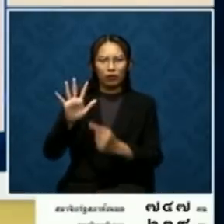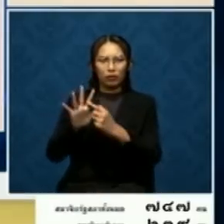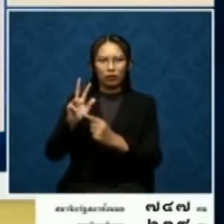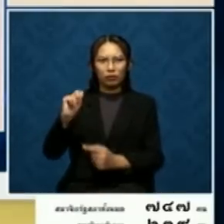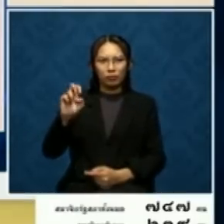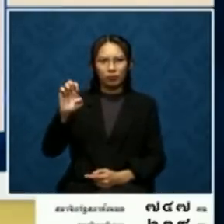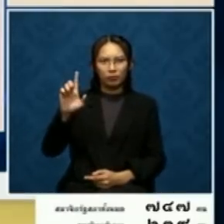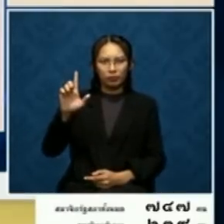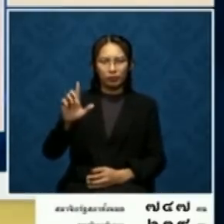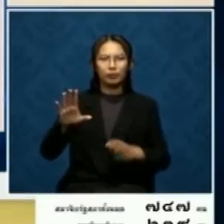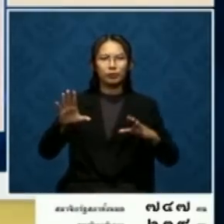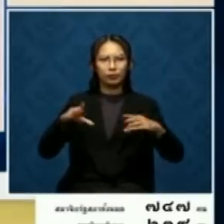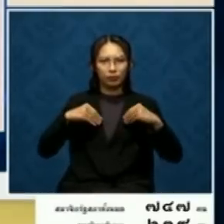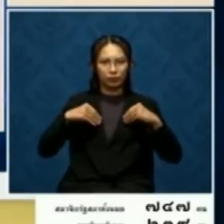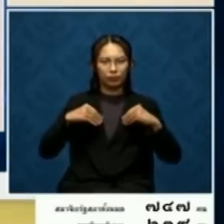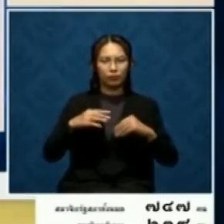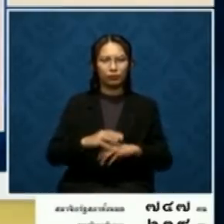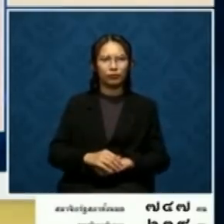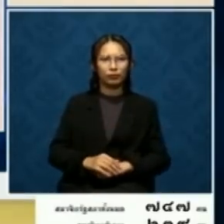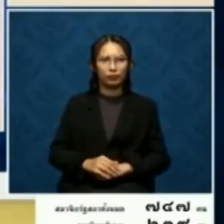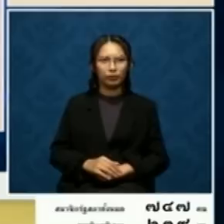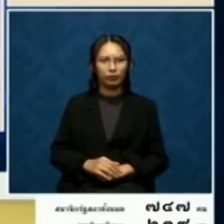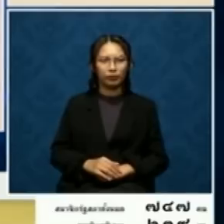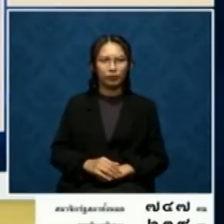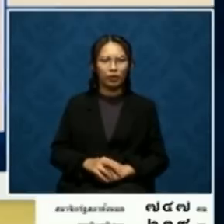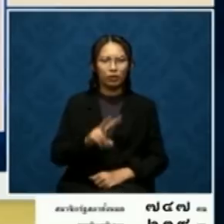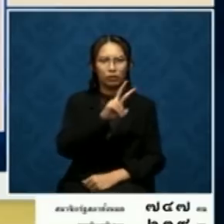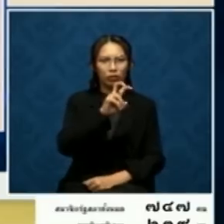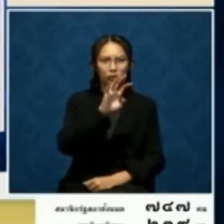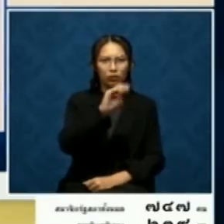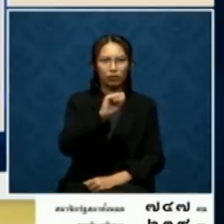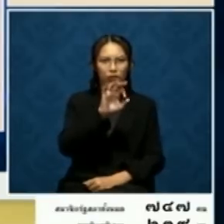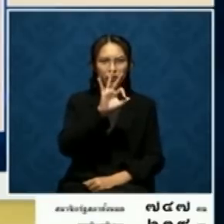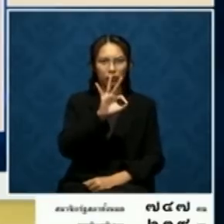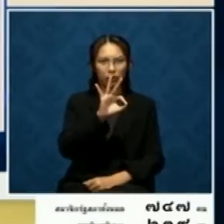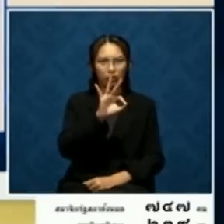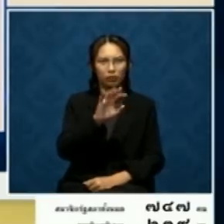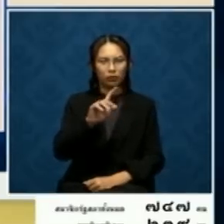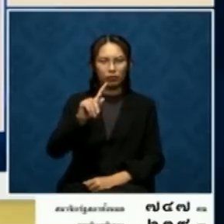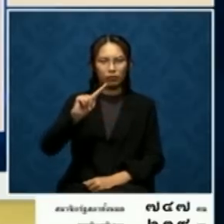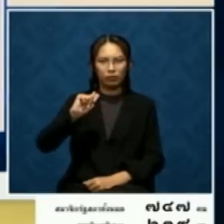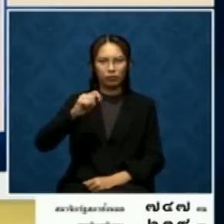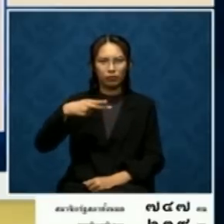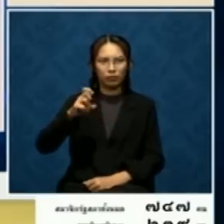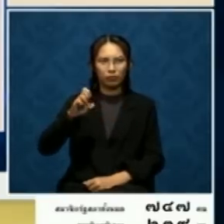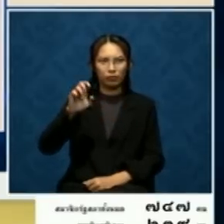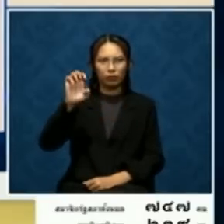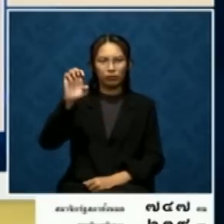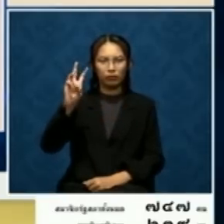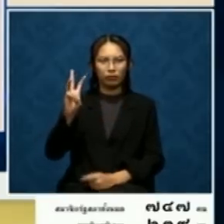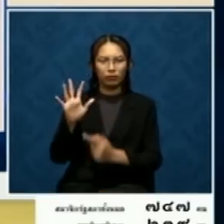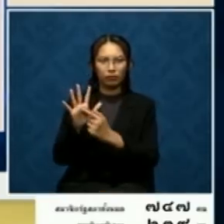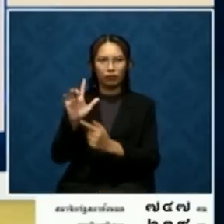นี้อะถ้าไปช่วยกระตุ้นเศรษฐกิจให้มันอ่ะคือคักมีกระแสเรื่องของกระเป๋าเงินดิจิตอลอะไรออกมามันอาจจะช่วยเรียกคะแนนเสียงความนิย